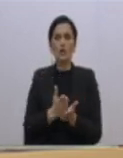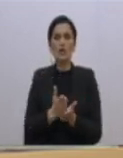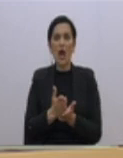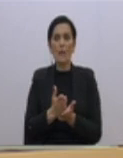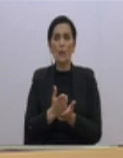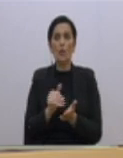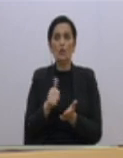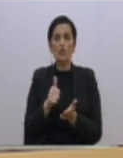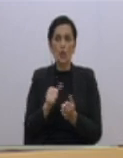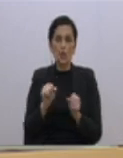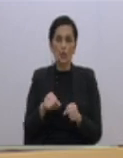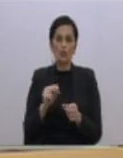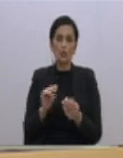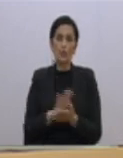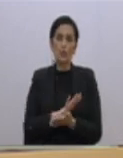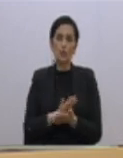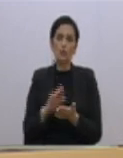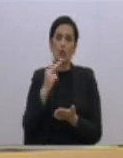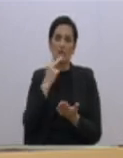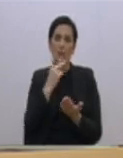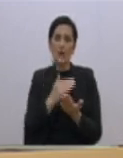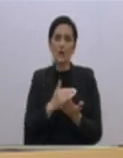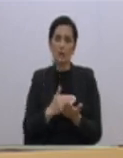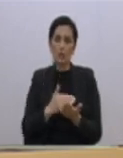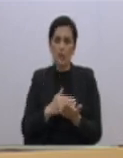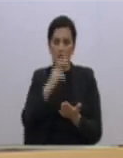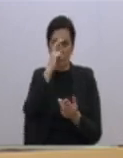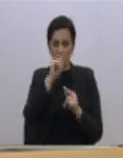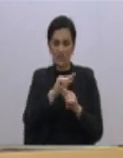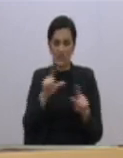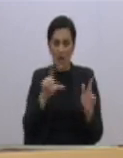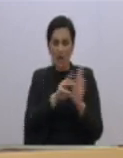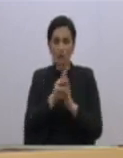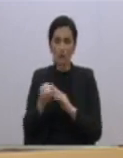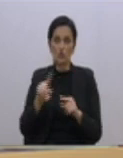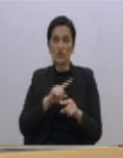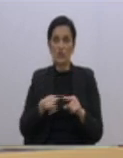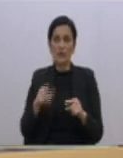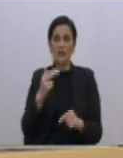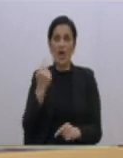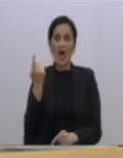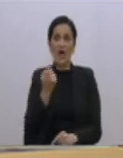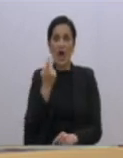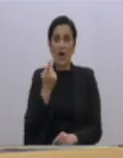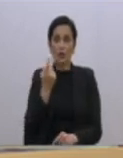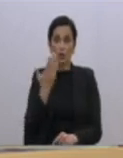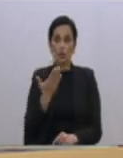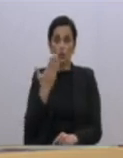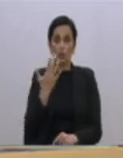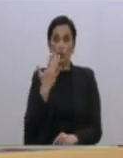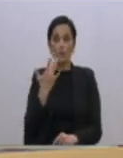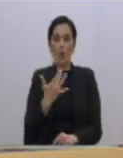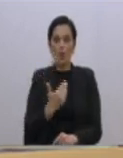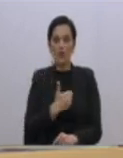დაკავშირებით, როგორ შეიძლება უფასო კვების პროგრამა დაინერგოს საჯარო სკოლებში სწრაფად და ხარისხიანად, თუ ამას პოლიტიკური